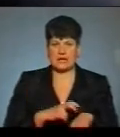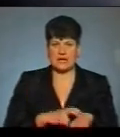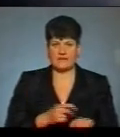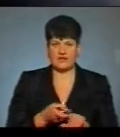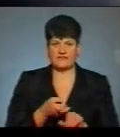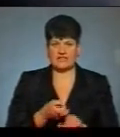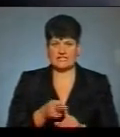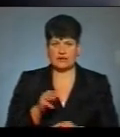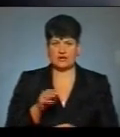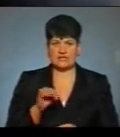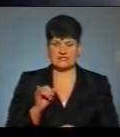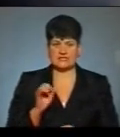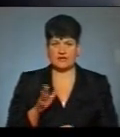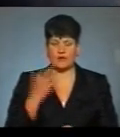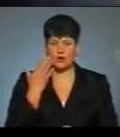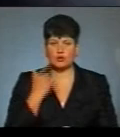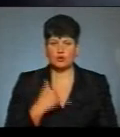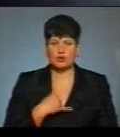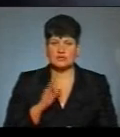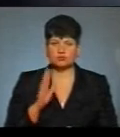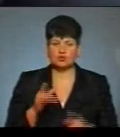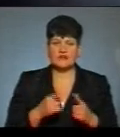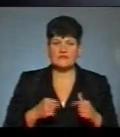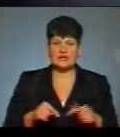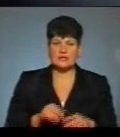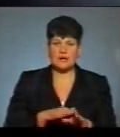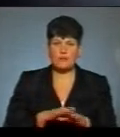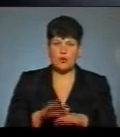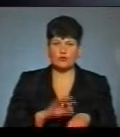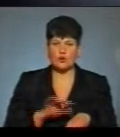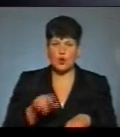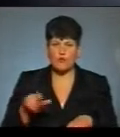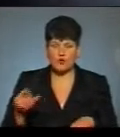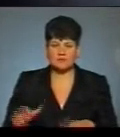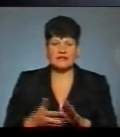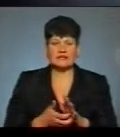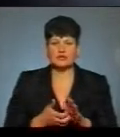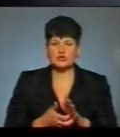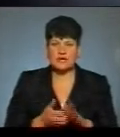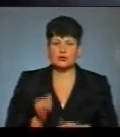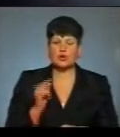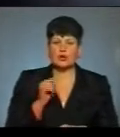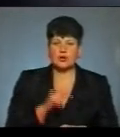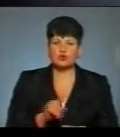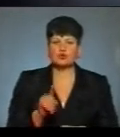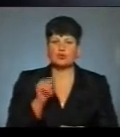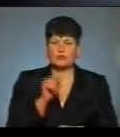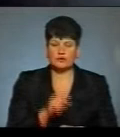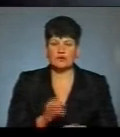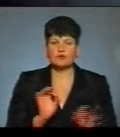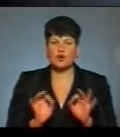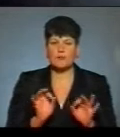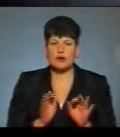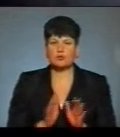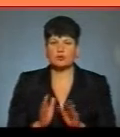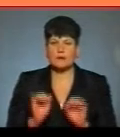І коли у нас буде відділення заповнене хворими, їх буде явно недостатньо для того, щоб вони в нормальному